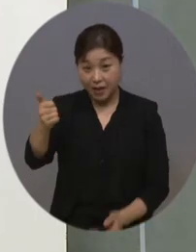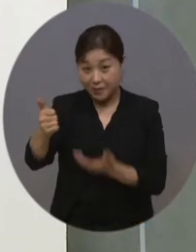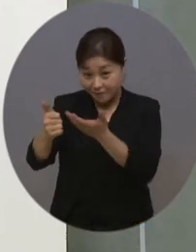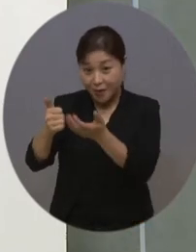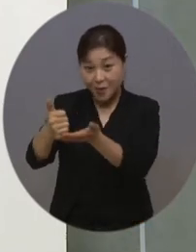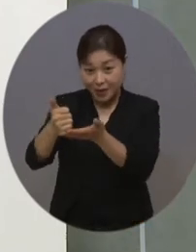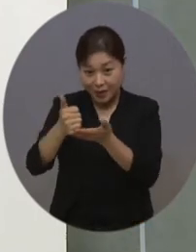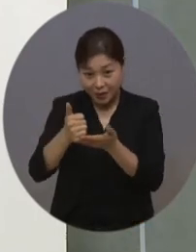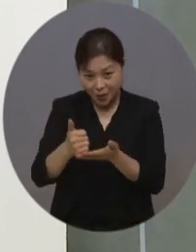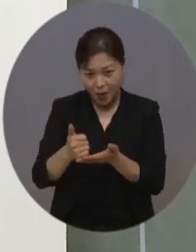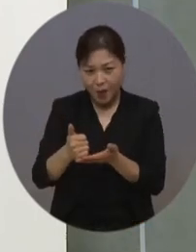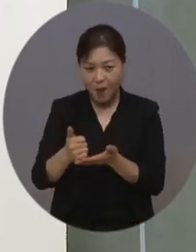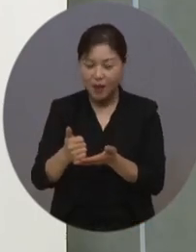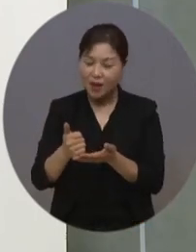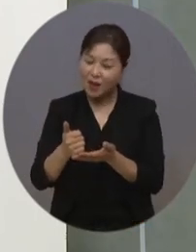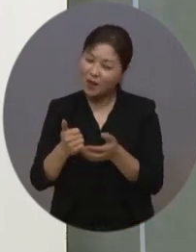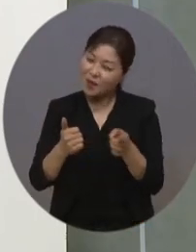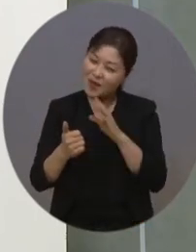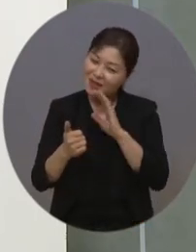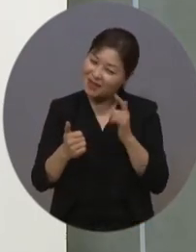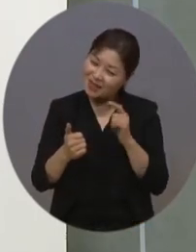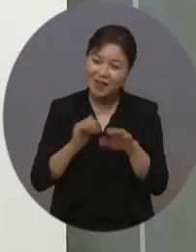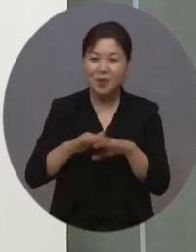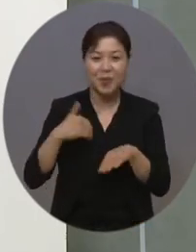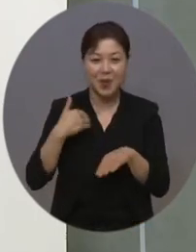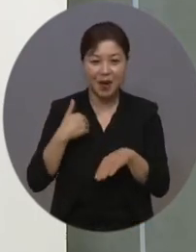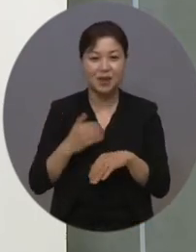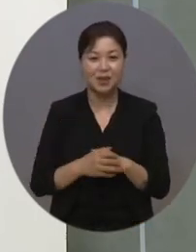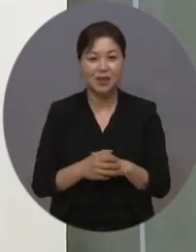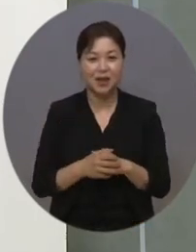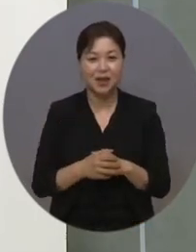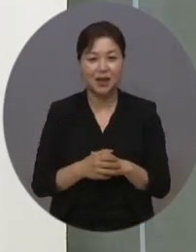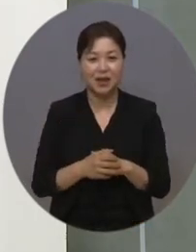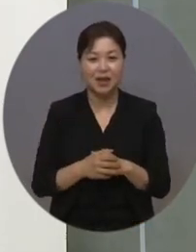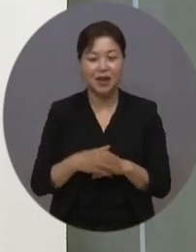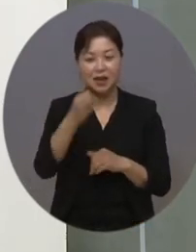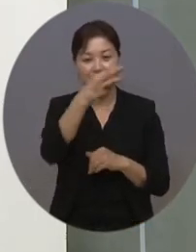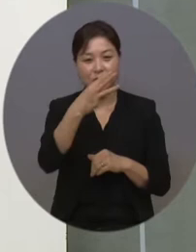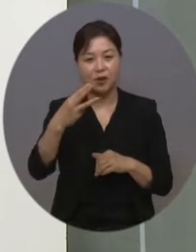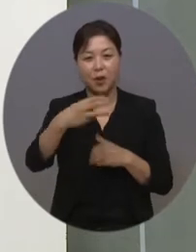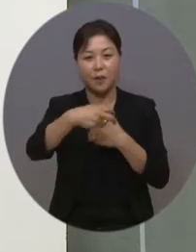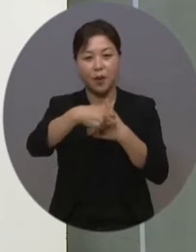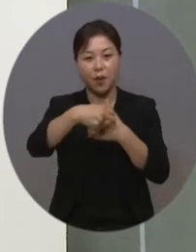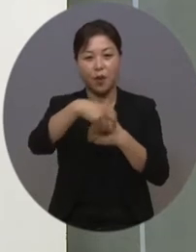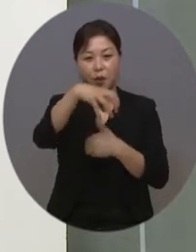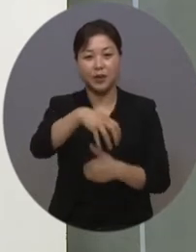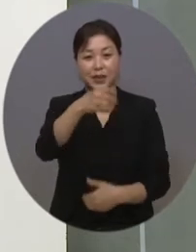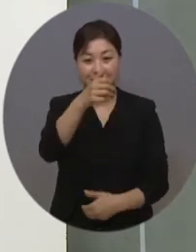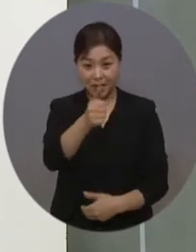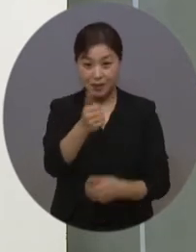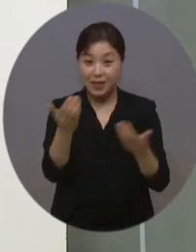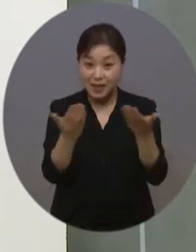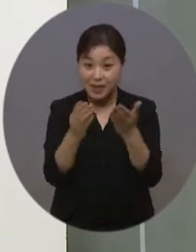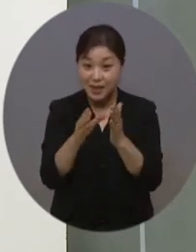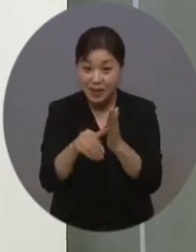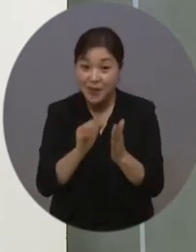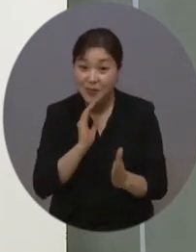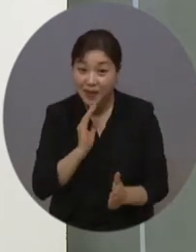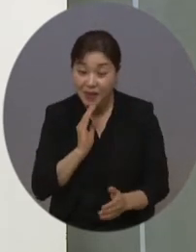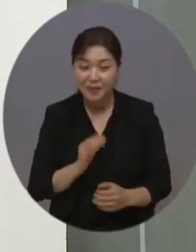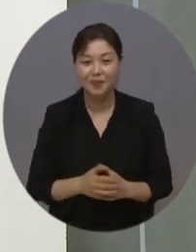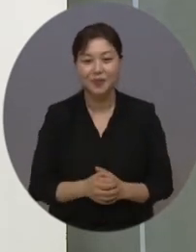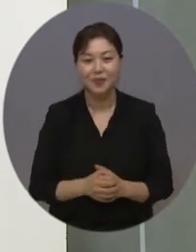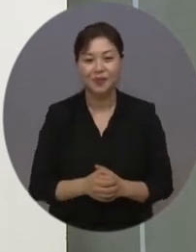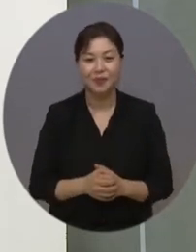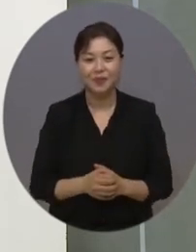그때가 그때인지는 모르겠지만은 삼성병원의 원장으로 계실 때 예. 같아요. 그래서 이제 여러 가지